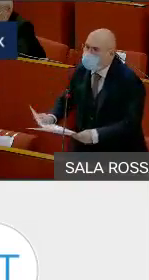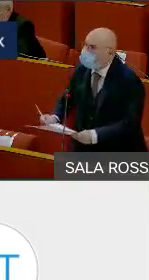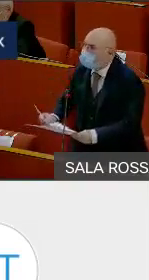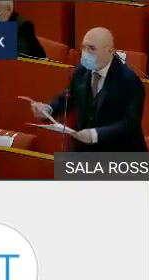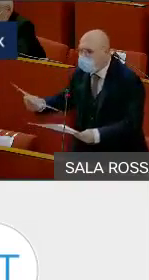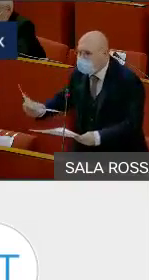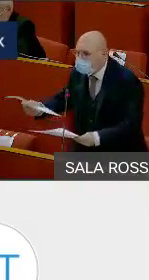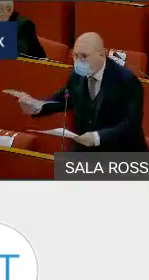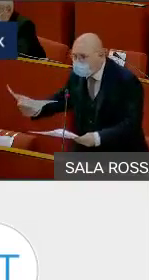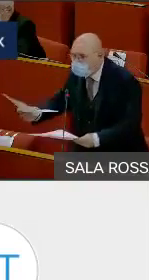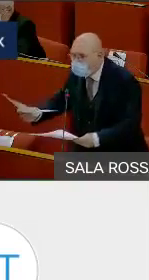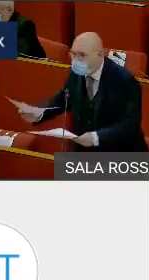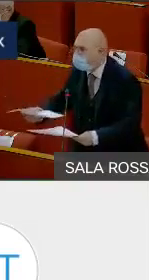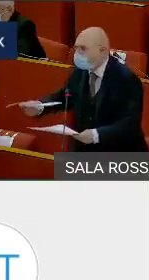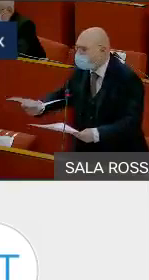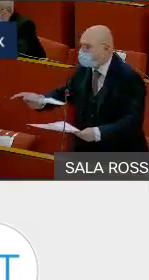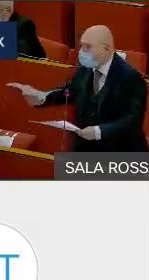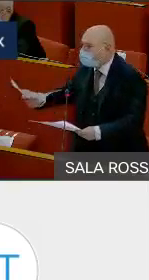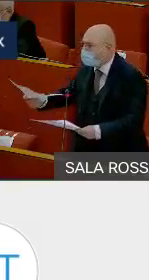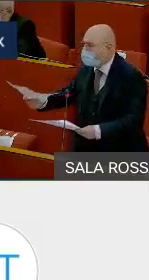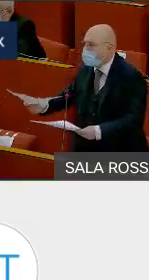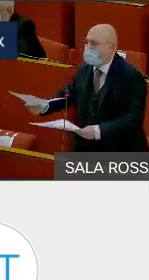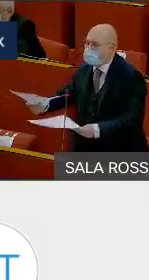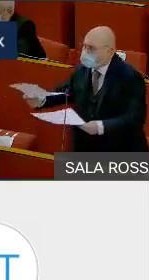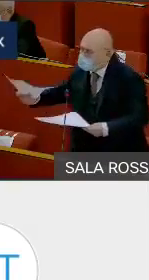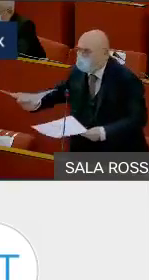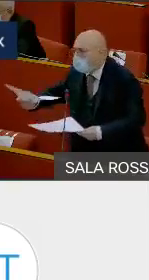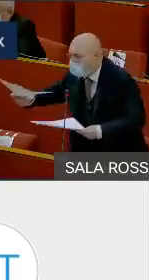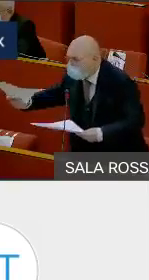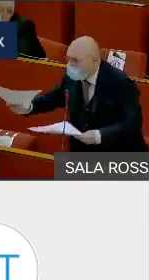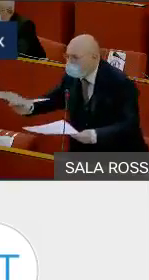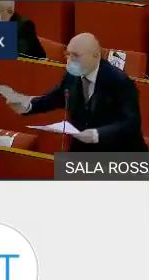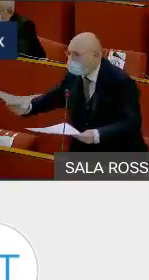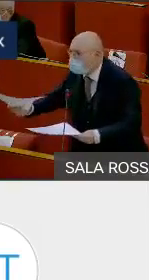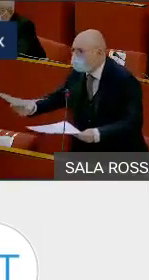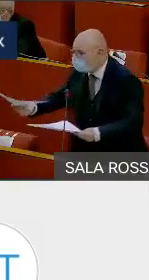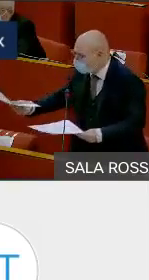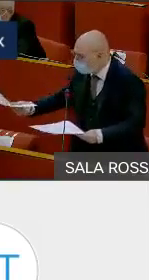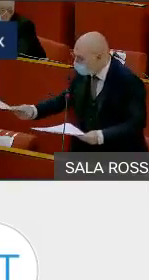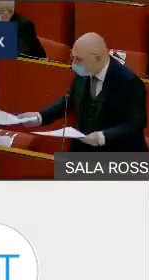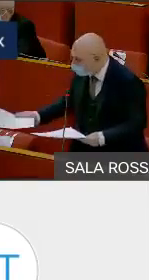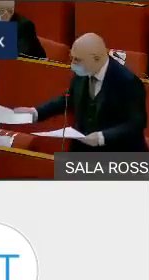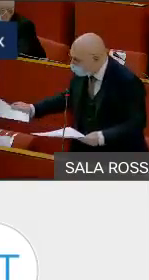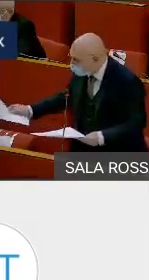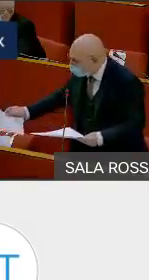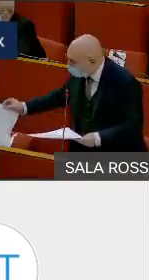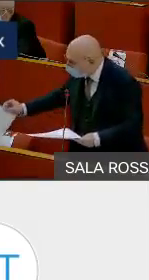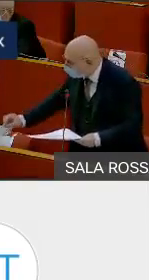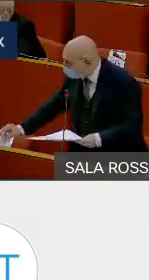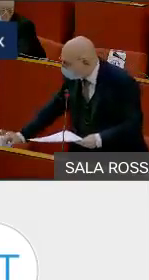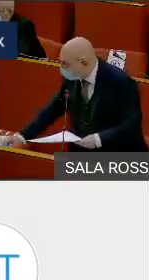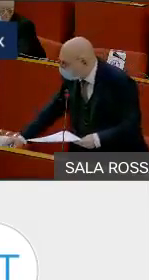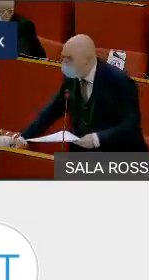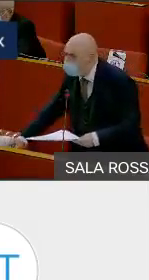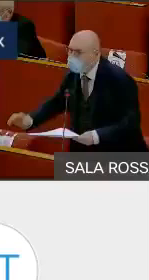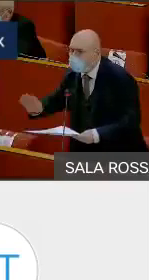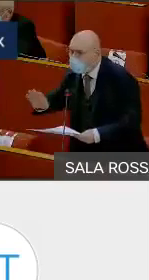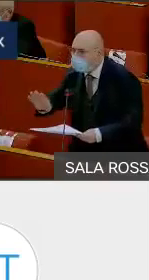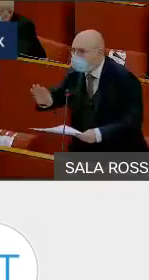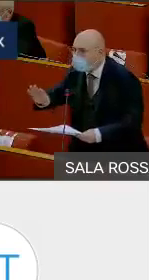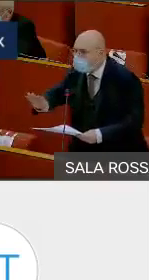io chiedo che venga esplicitato il fatto che rispetto a quello che era la coerenza con gli obiettivi complessivi della pianificazione urbanistica